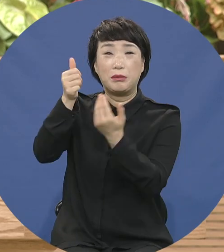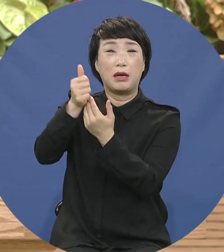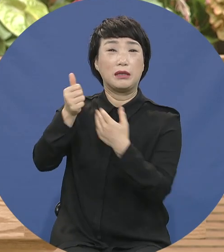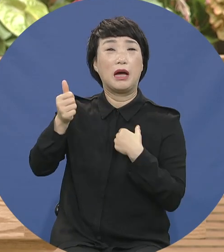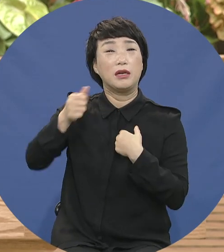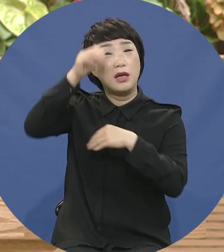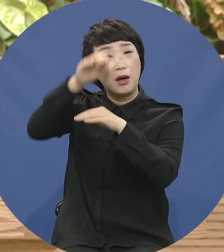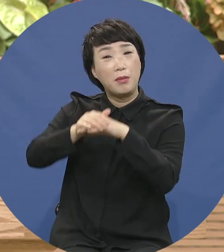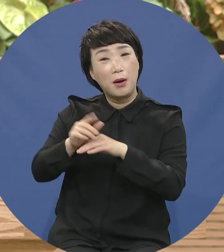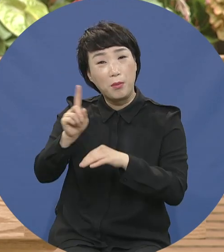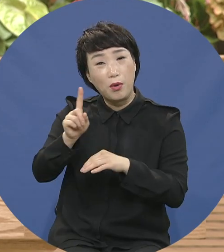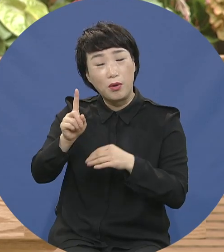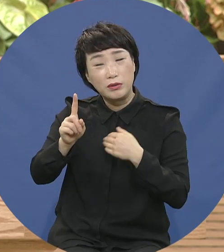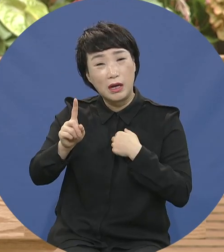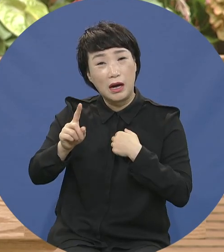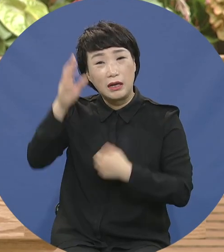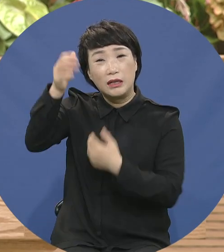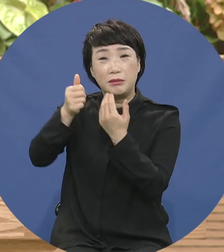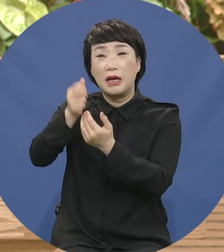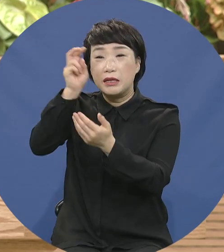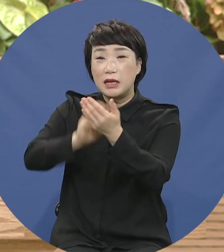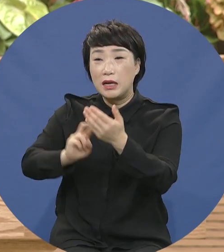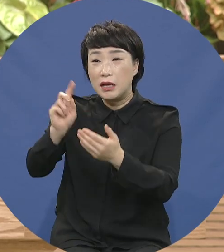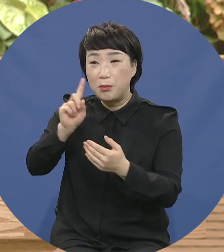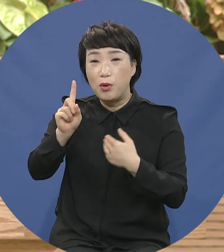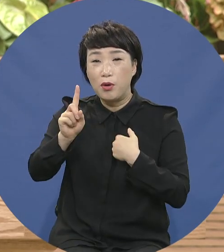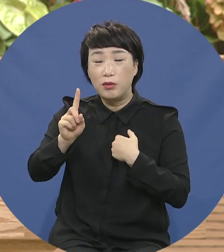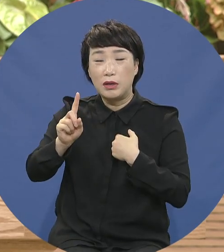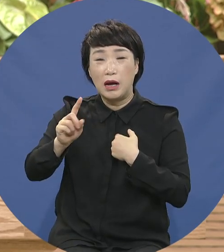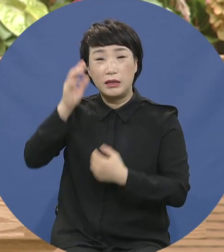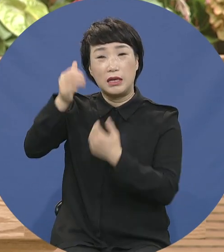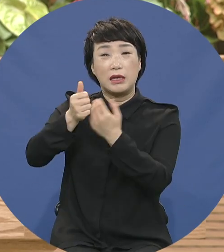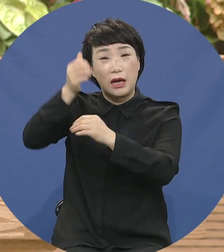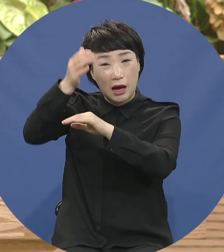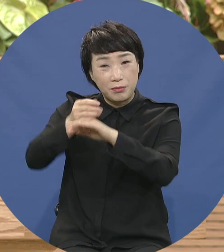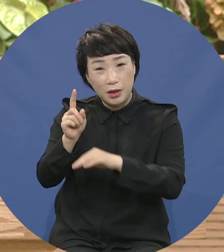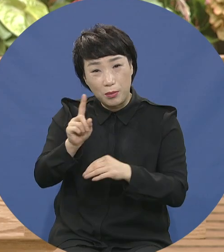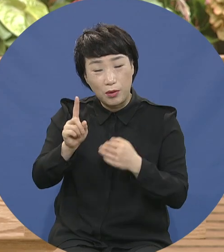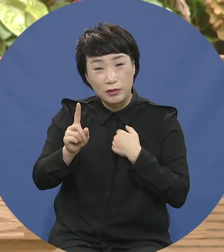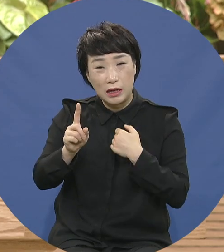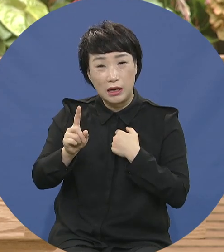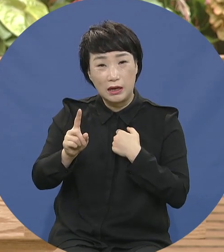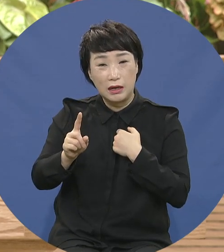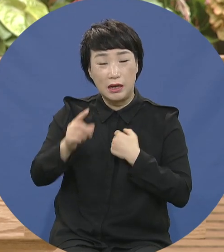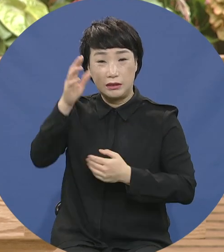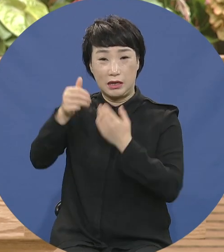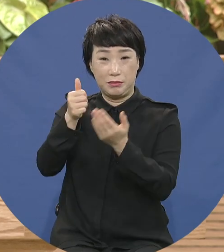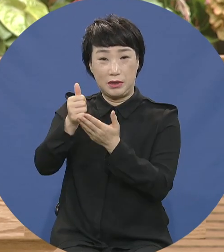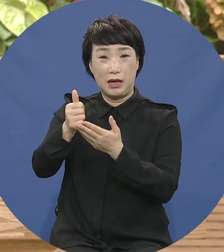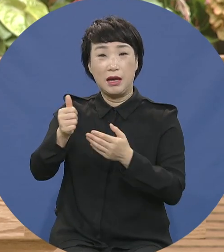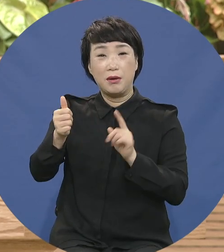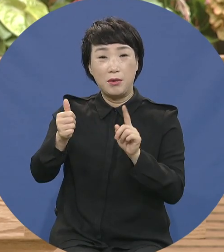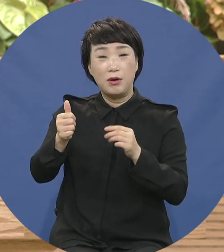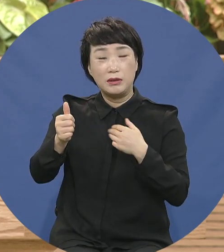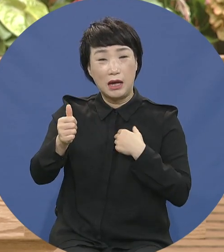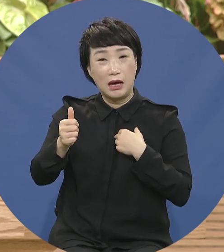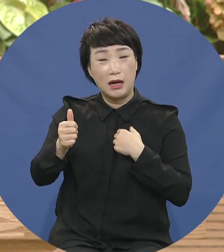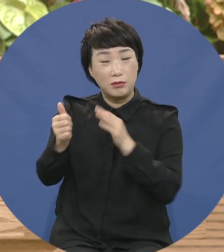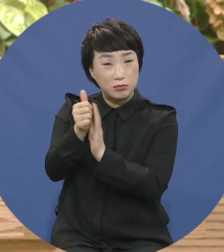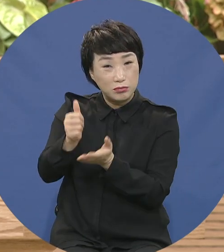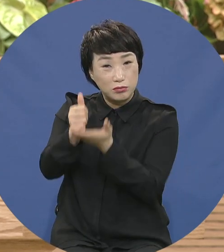어떻게 예배하고 어떻게 찬양하고 어떻게 감사하며 어떻게